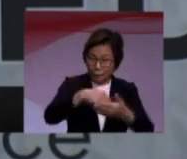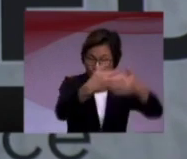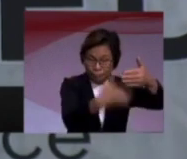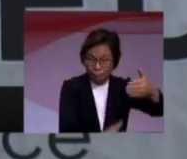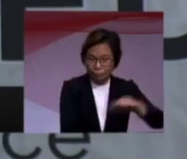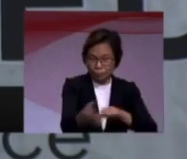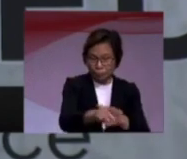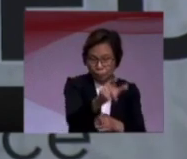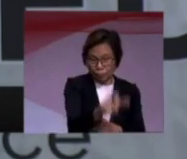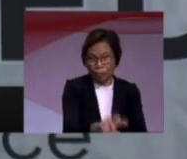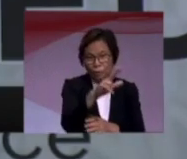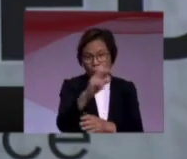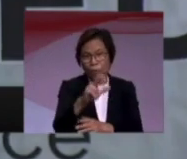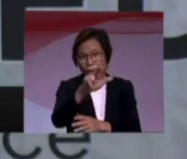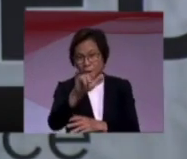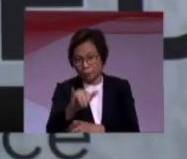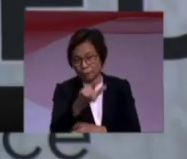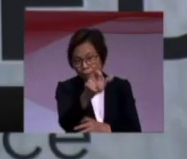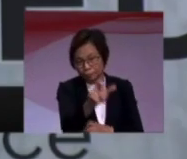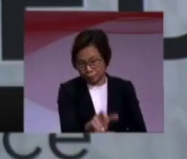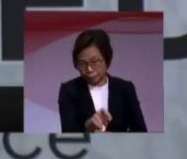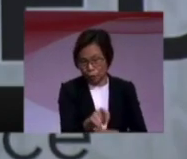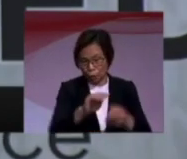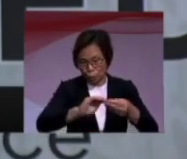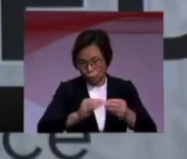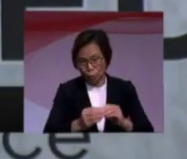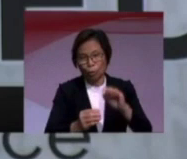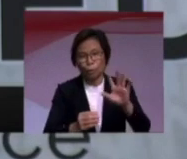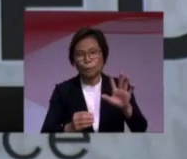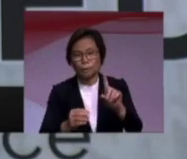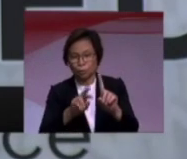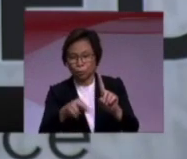kematian 336, iaitu kes nombor